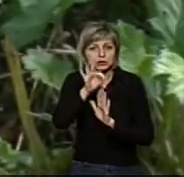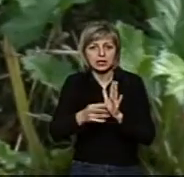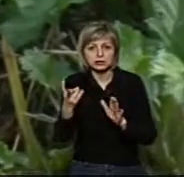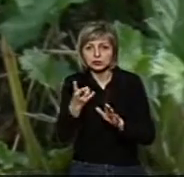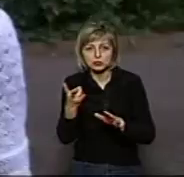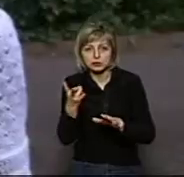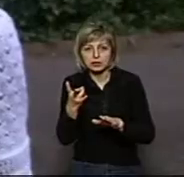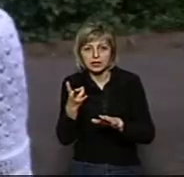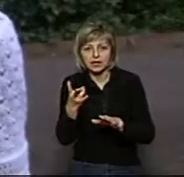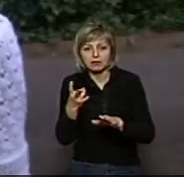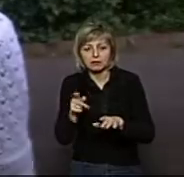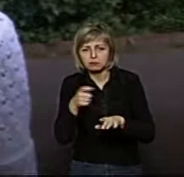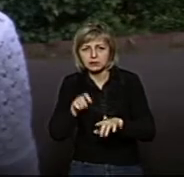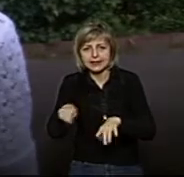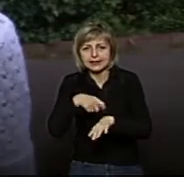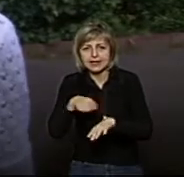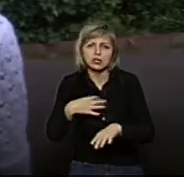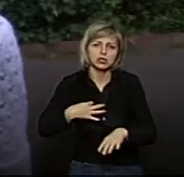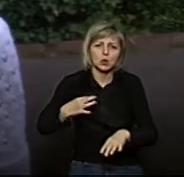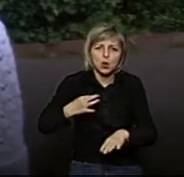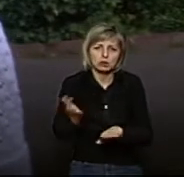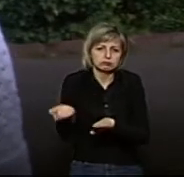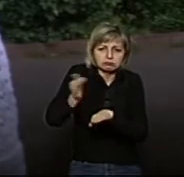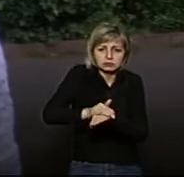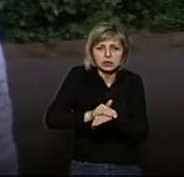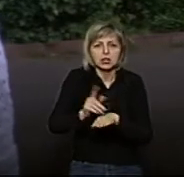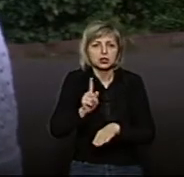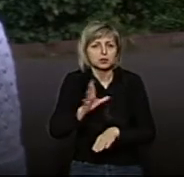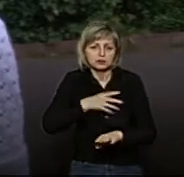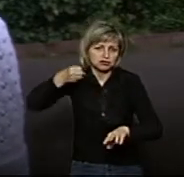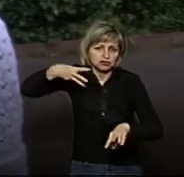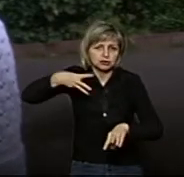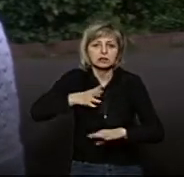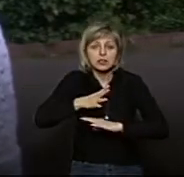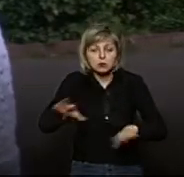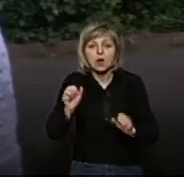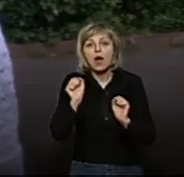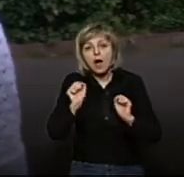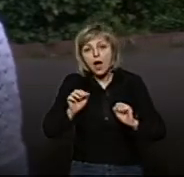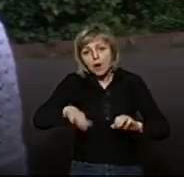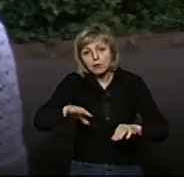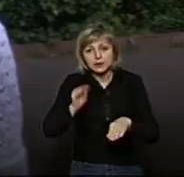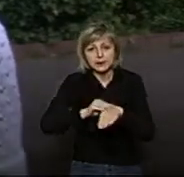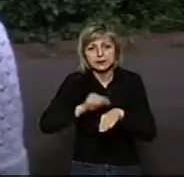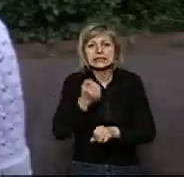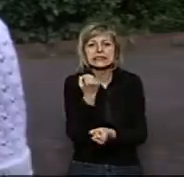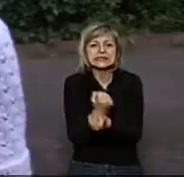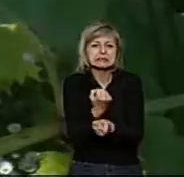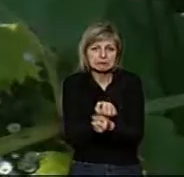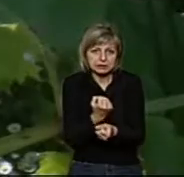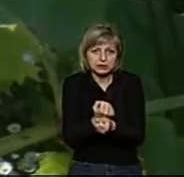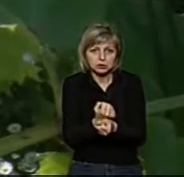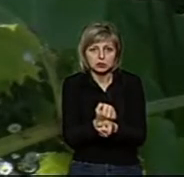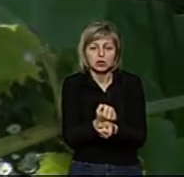накрити якоюсь тканиною чи одягом, щоб не попадало ультрафіолетове проміння, і потім обробити спиртовим розчином. Таким чином